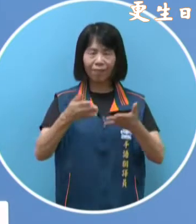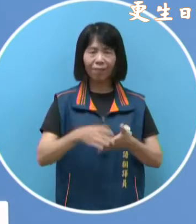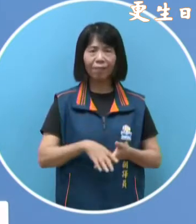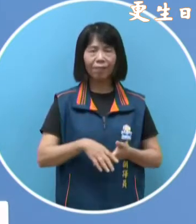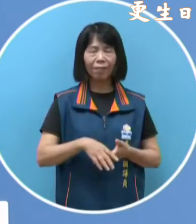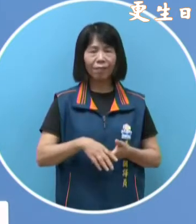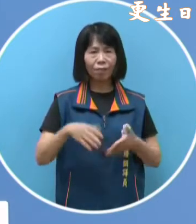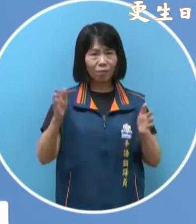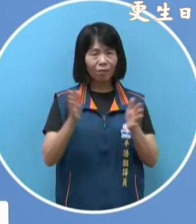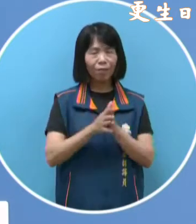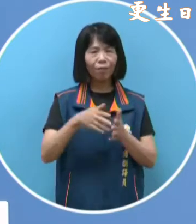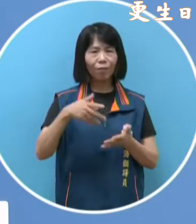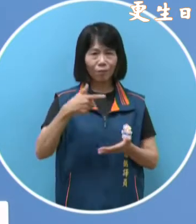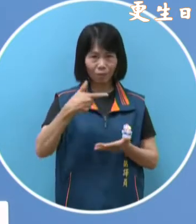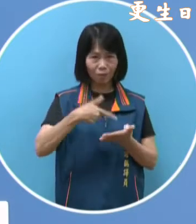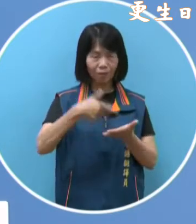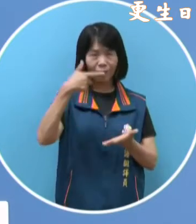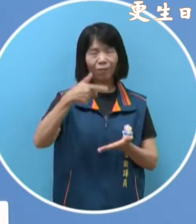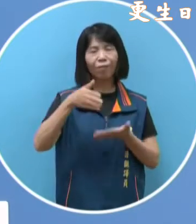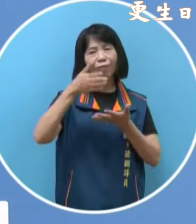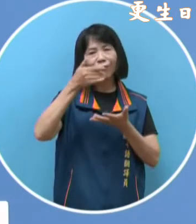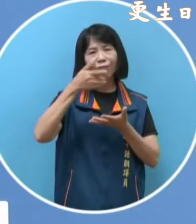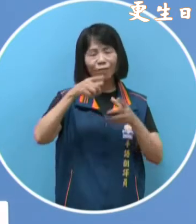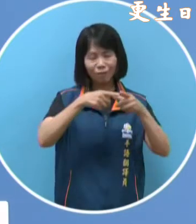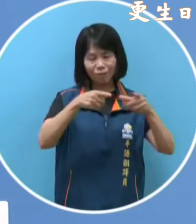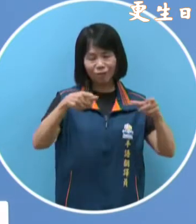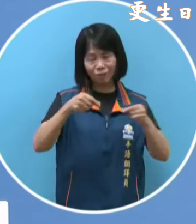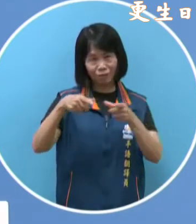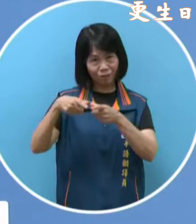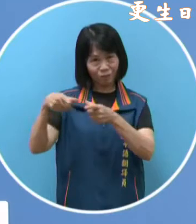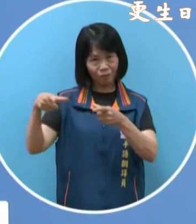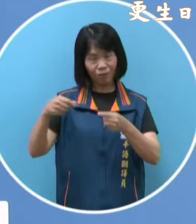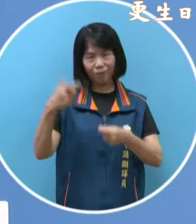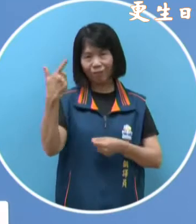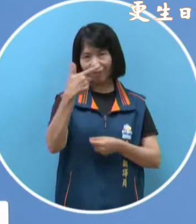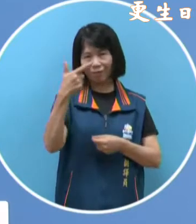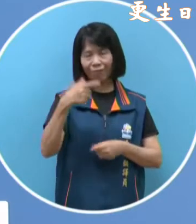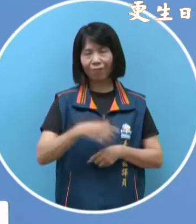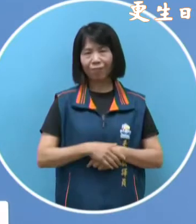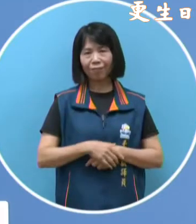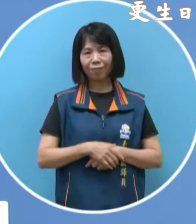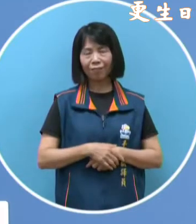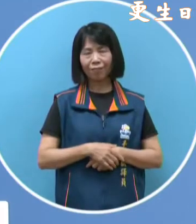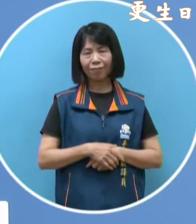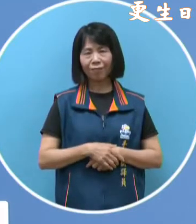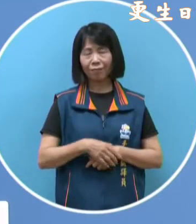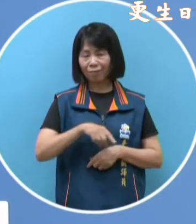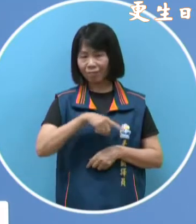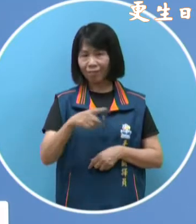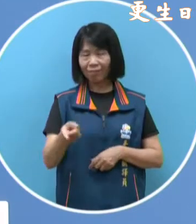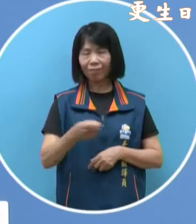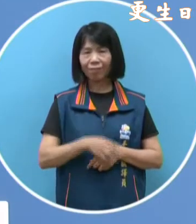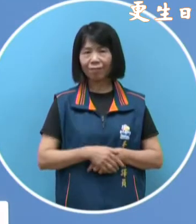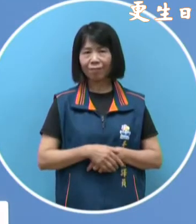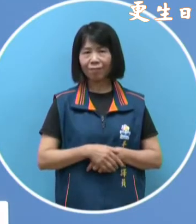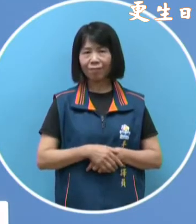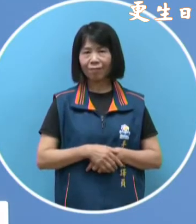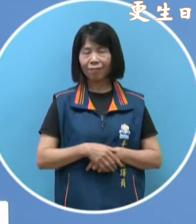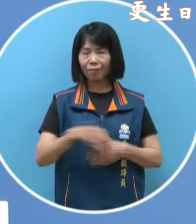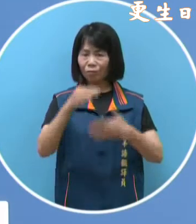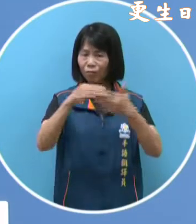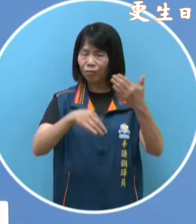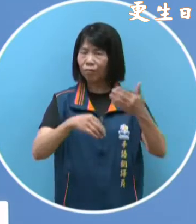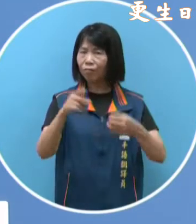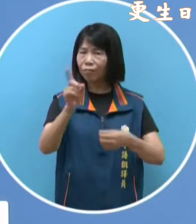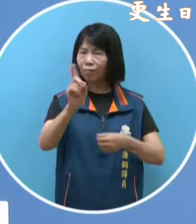就是 6餐，啊，会给你6张、哦，6张、哦，所以这个部分。那接着呢，在领取资格的方